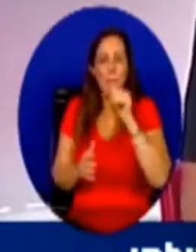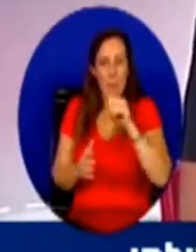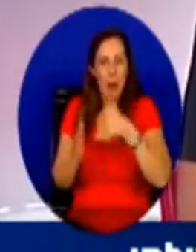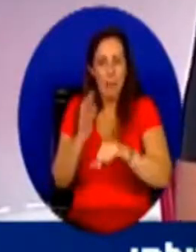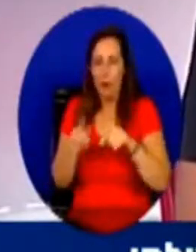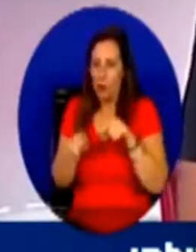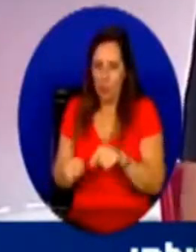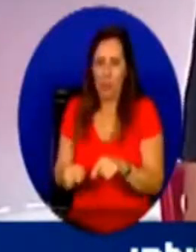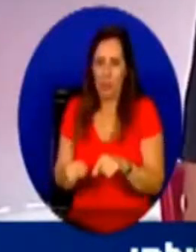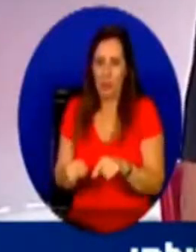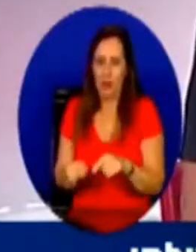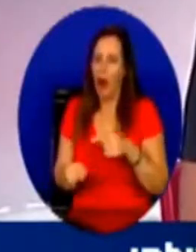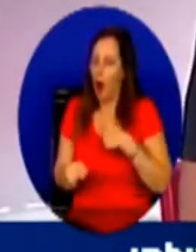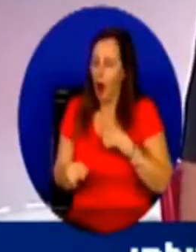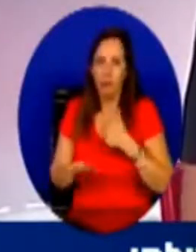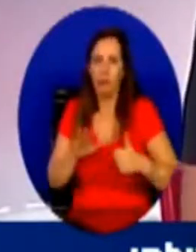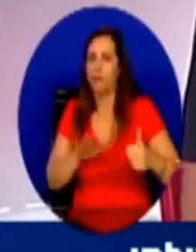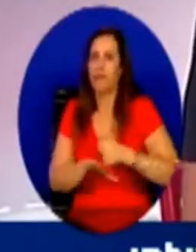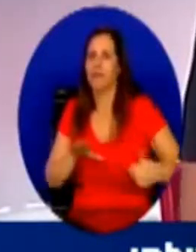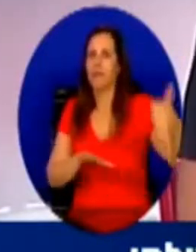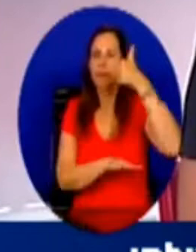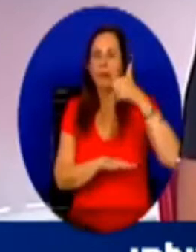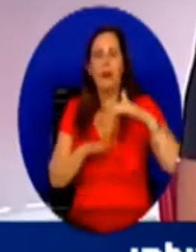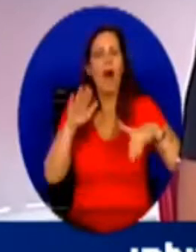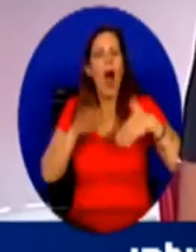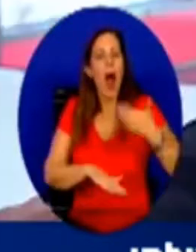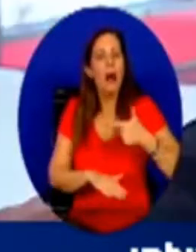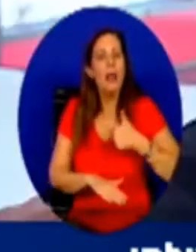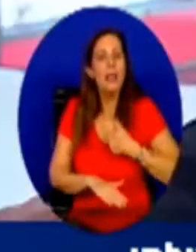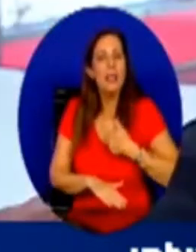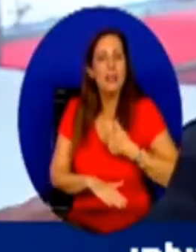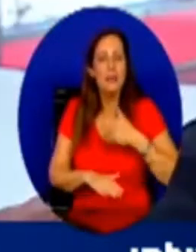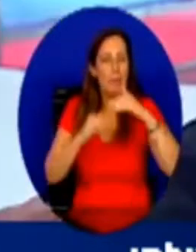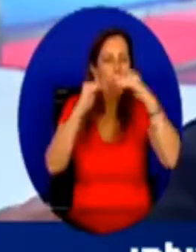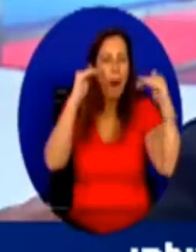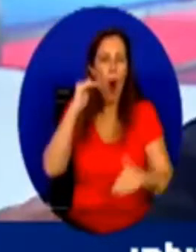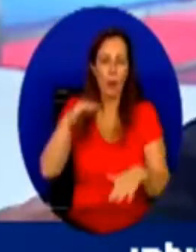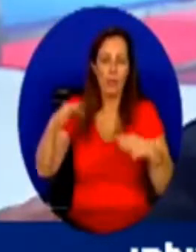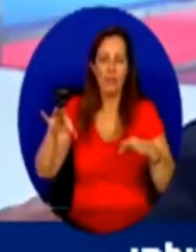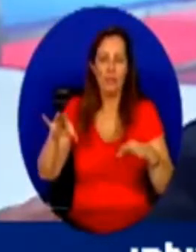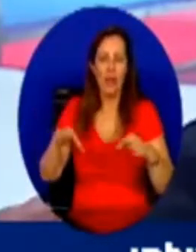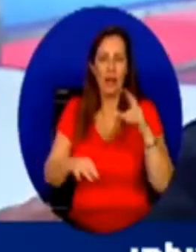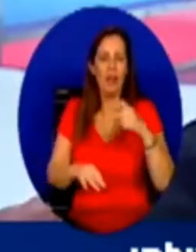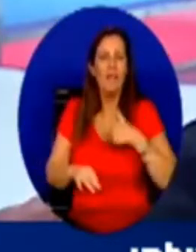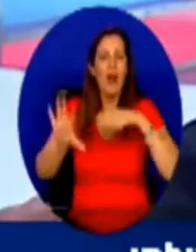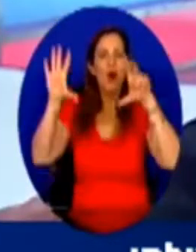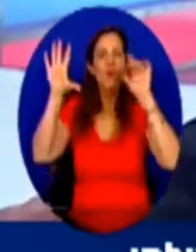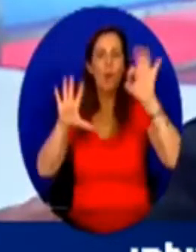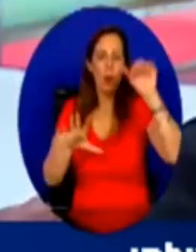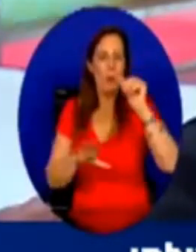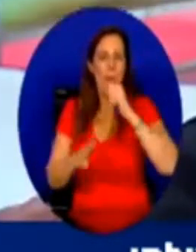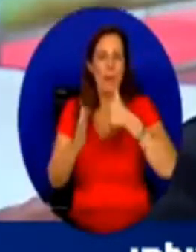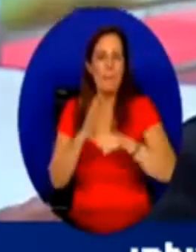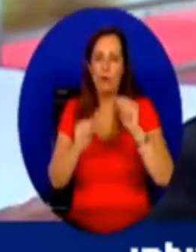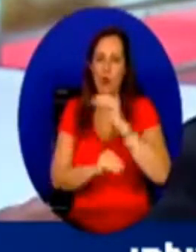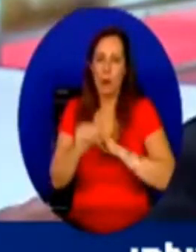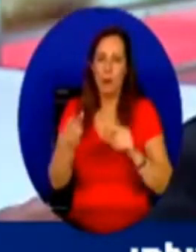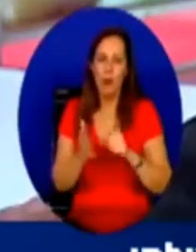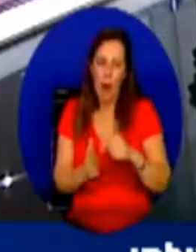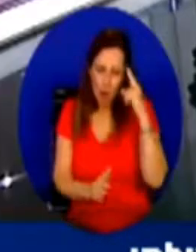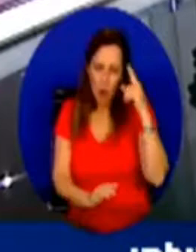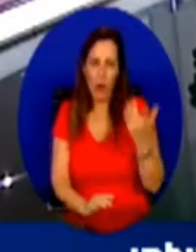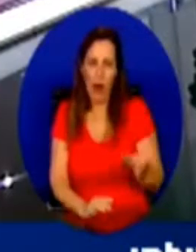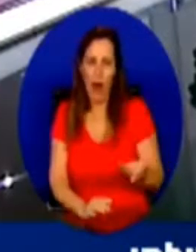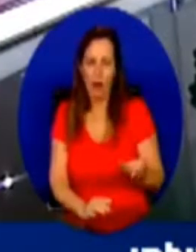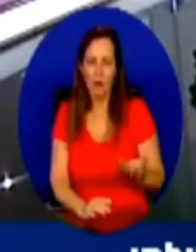שלנו, שזה, אנחנו מובילים ברמה הבא בתור אחרינו משתמש ב-20%. ספרד עם 20%, כן. ואנחנו 80%. ואנחנו 80%, כן. את יודעת, אבל...